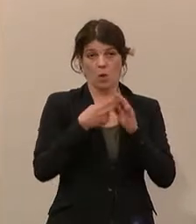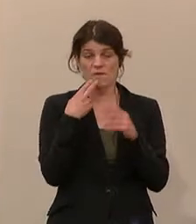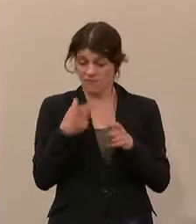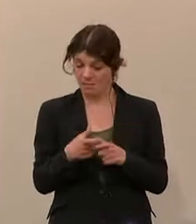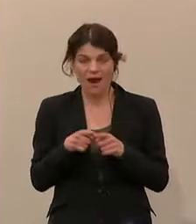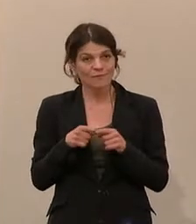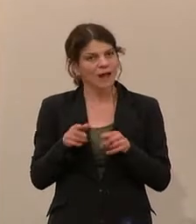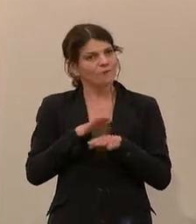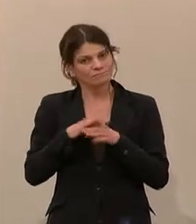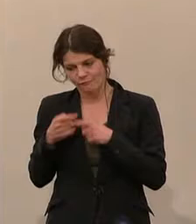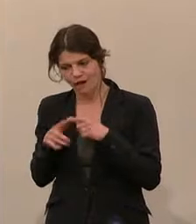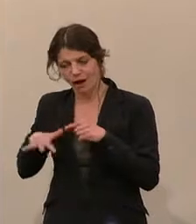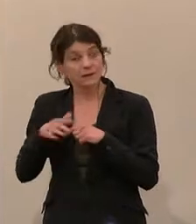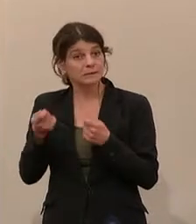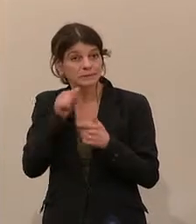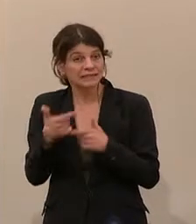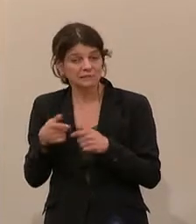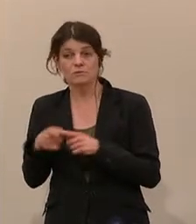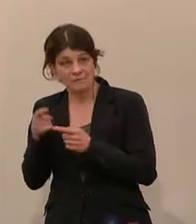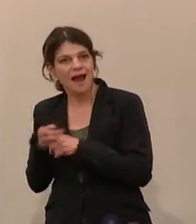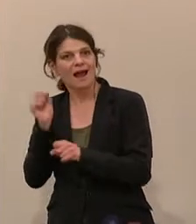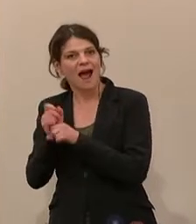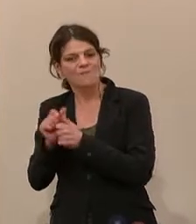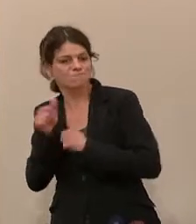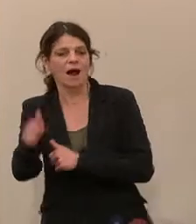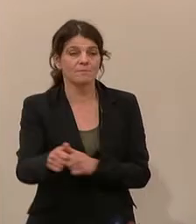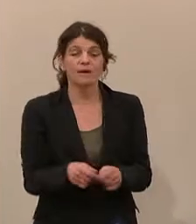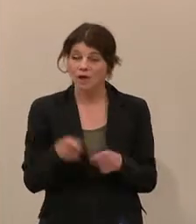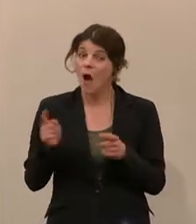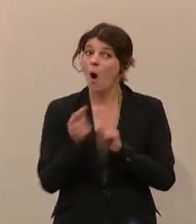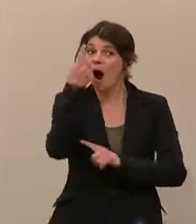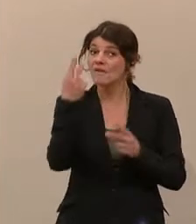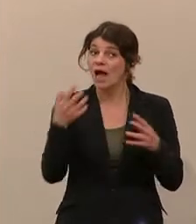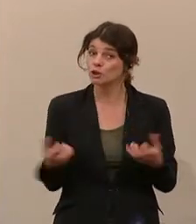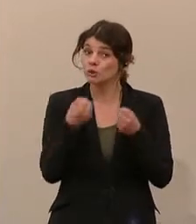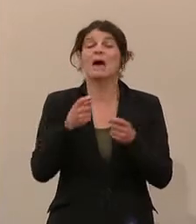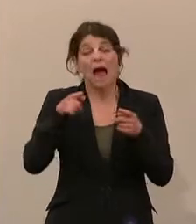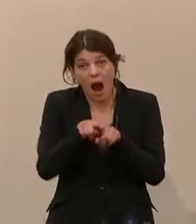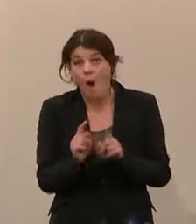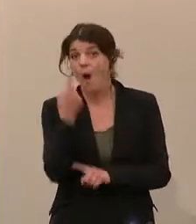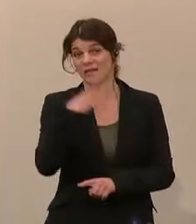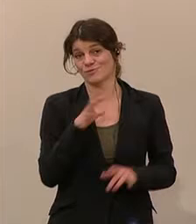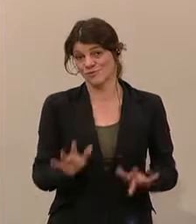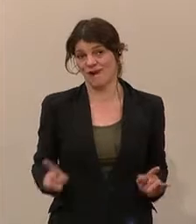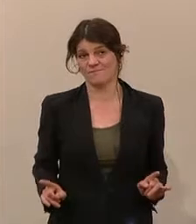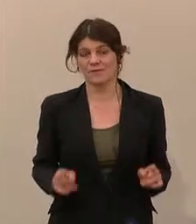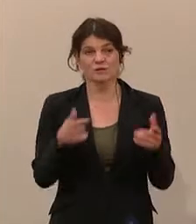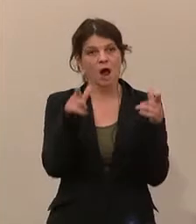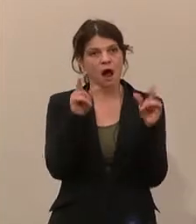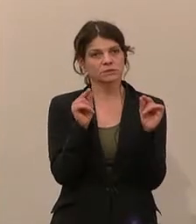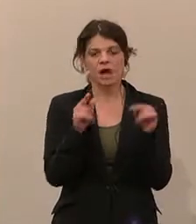Hochtechnologieunternehmen, die sich auszeichnen durch eine besonders hohe Wertschöpfung, aber auch durch ein besonders hohes Risiko. Sie sind unterwegs sozusagen